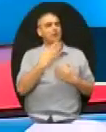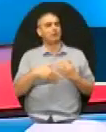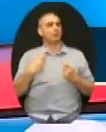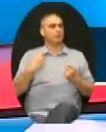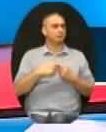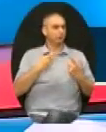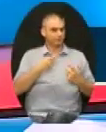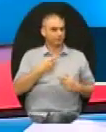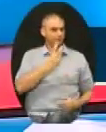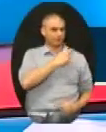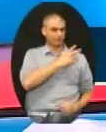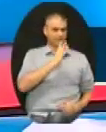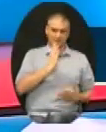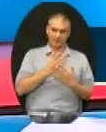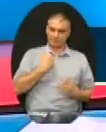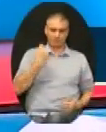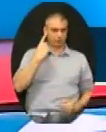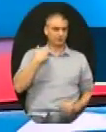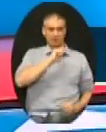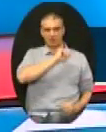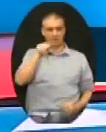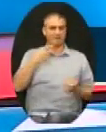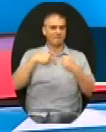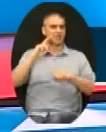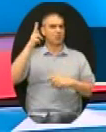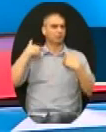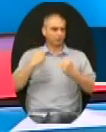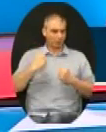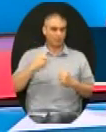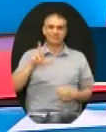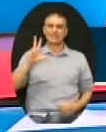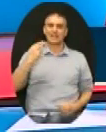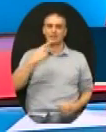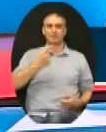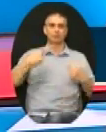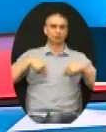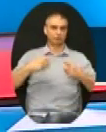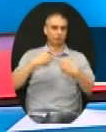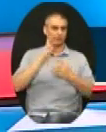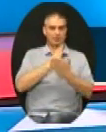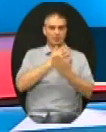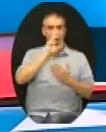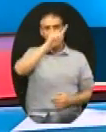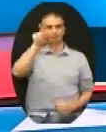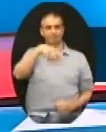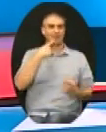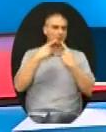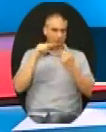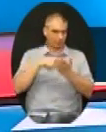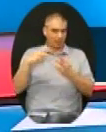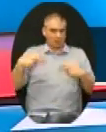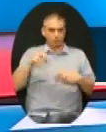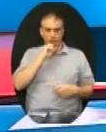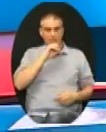וביטחון, אייזנקוט היה צריך להיות כבר בשבוע שעבר בוועדת חוץ וביטחון, וצחי הנגבי, יושב ראש הוועדה, החליט לבטל את הדיון הזה בגלל שהוא